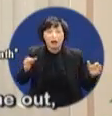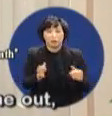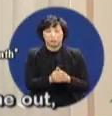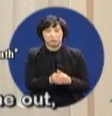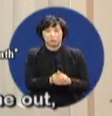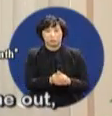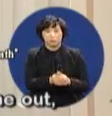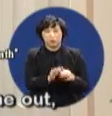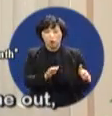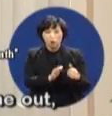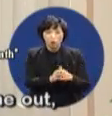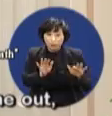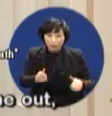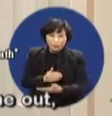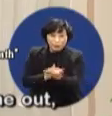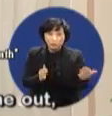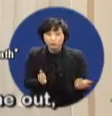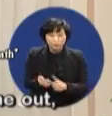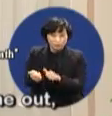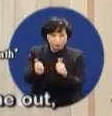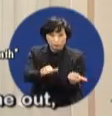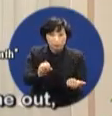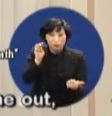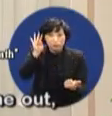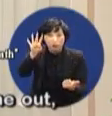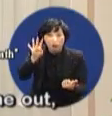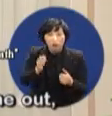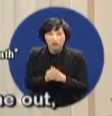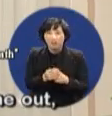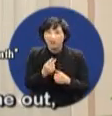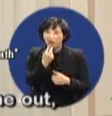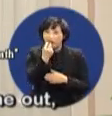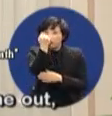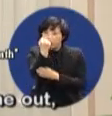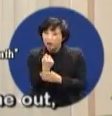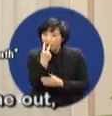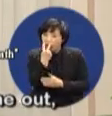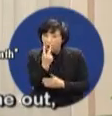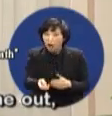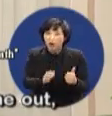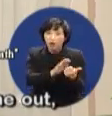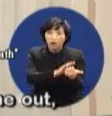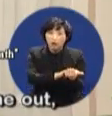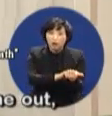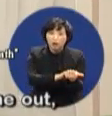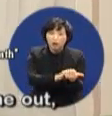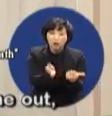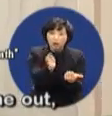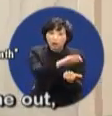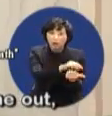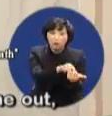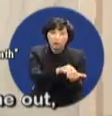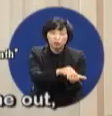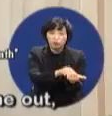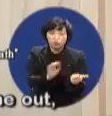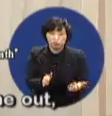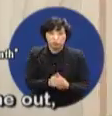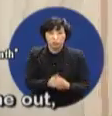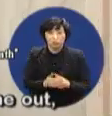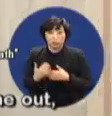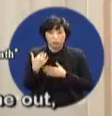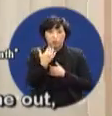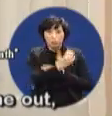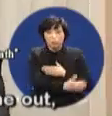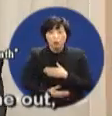아니 죽어서 나흘이나 되어서 썩은 냄새가 풍풍 나는 그가 자기 죽어서